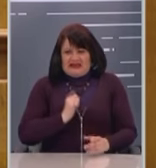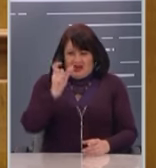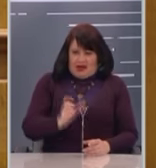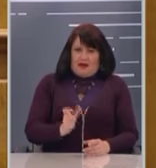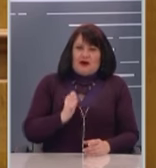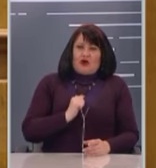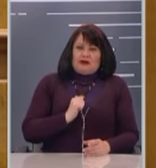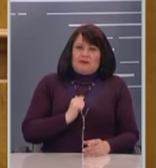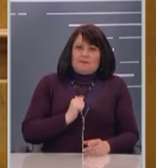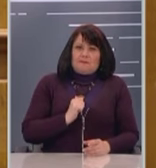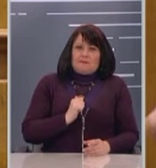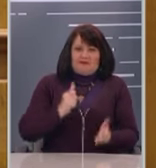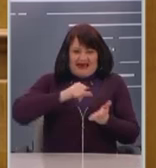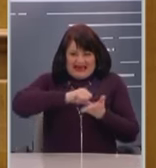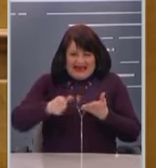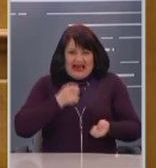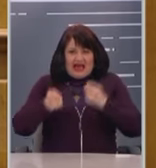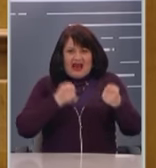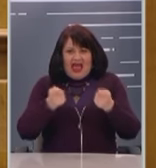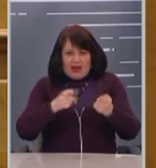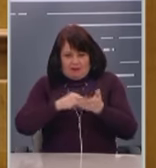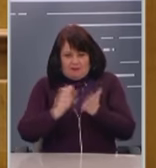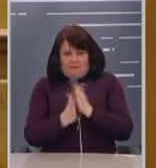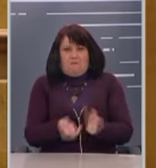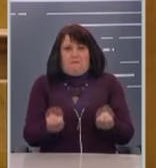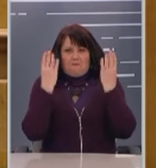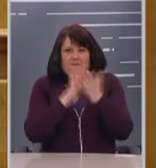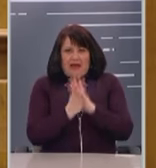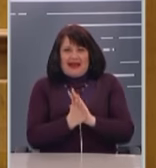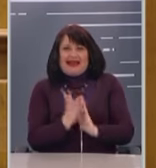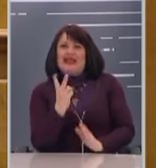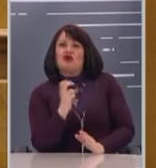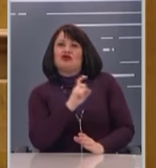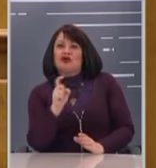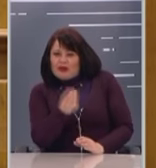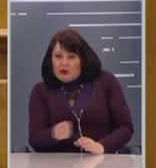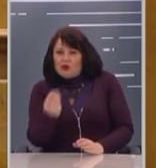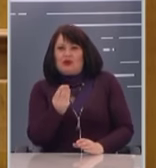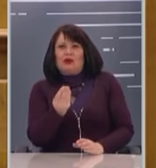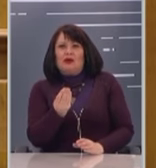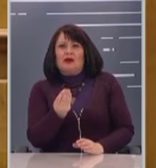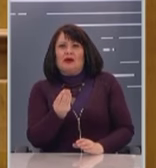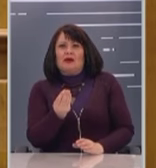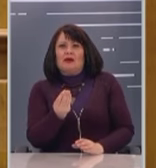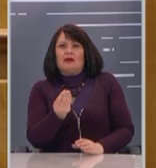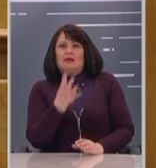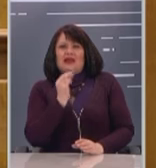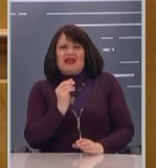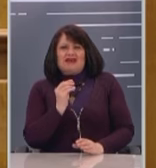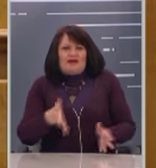ιδιώτη, να του σβήσει και τα χρέη και ουσιαστικά με 20 εκατομμύρια να πάρει μία ατμομηχανή